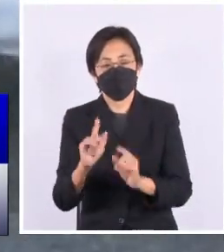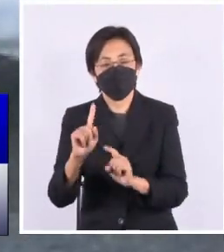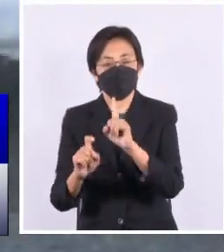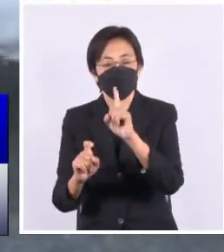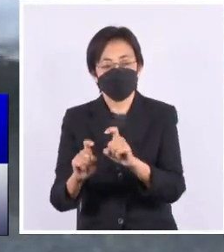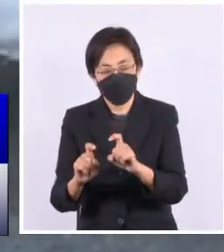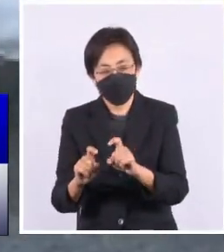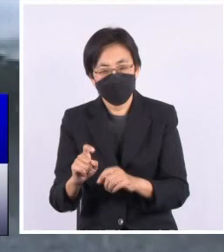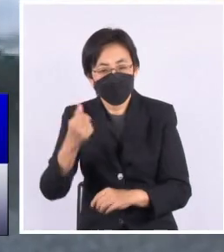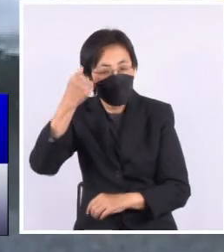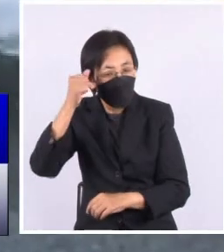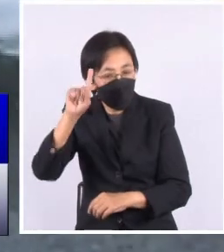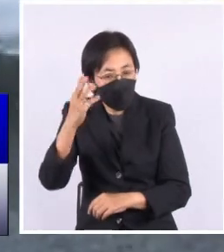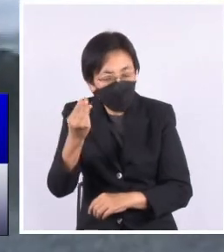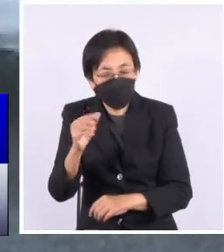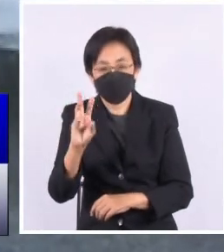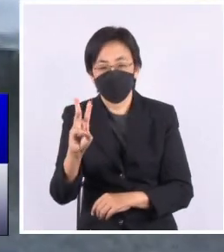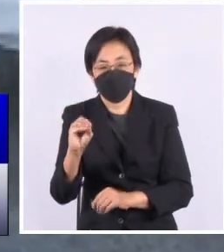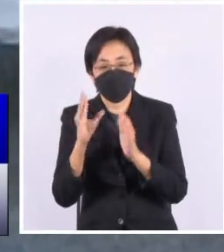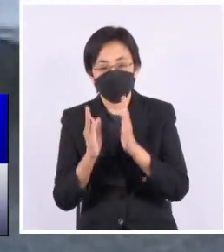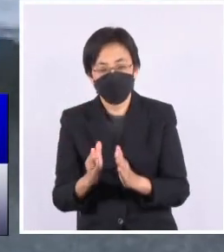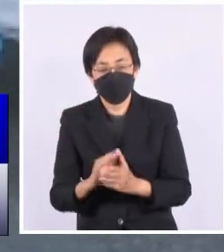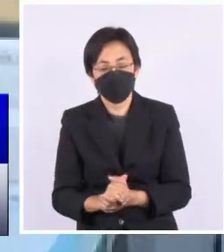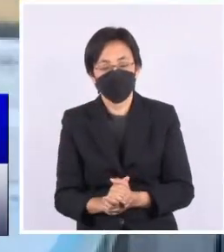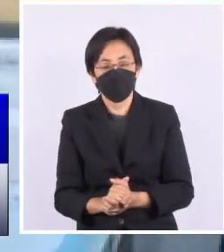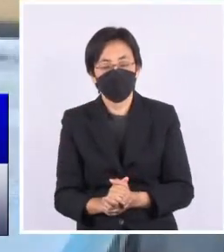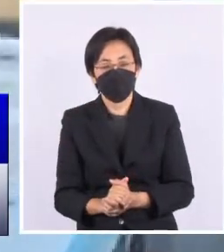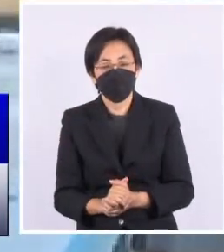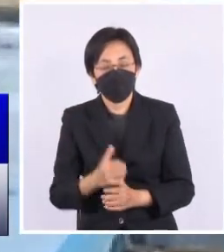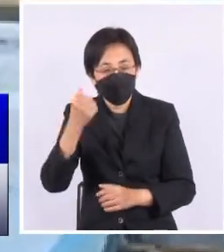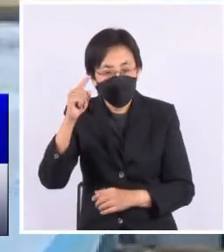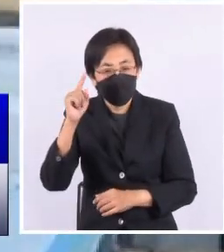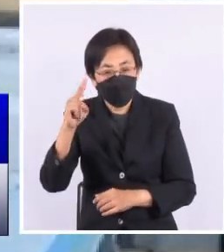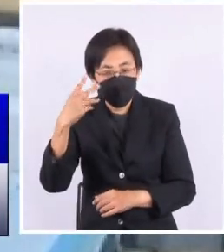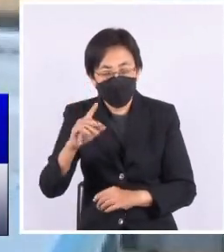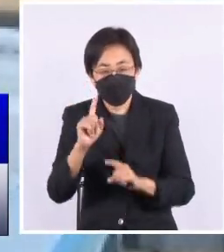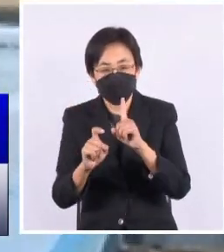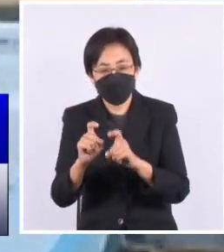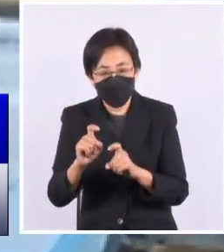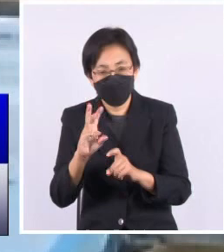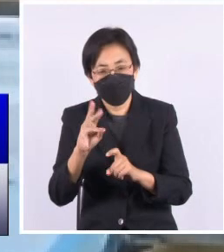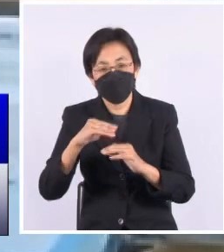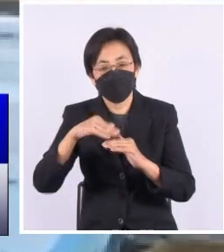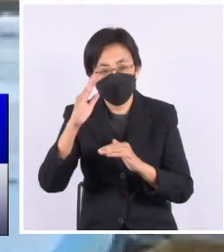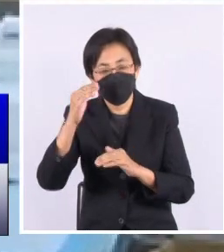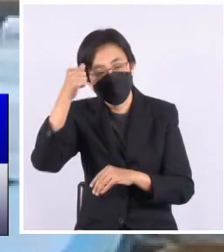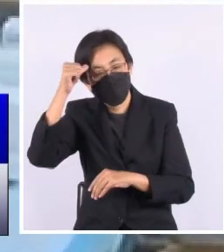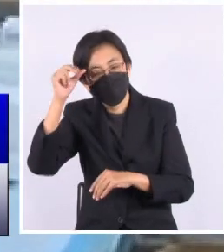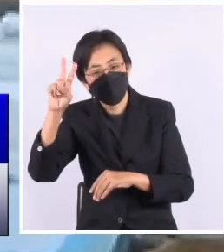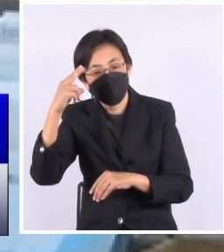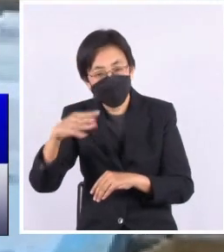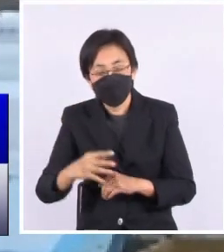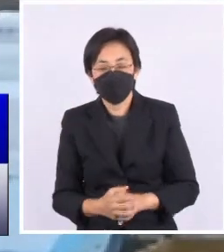รอบวันล่าสุดนะครับที่60คนถือว่าเป็นวันที่สองติดต่อกันครับที่มีผู้เสียชีวิตเกิน 60คนขึ้นไปครับ